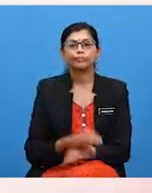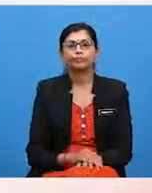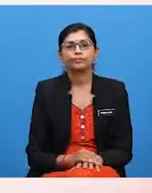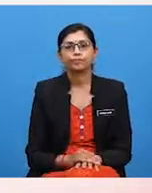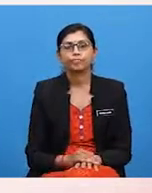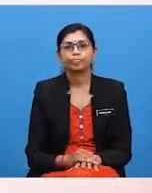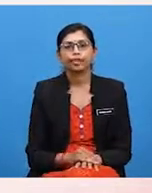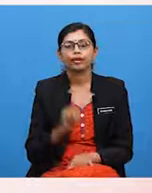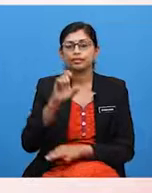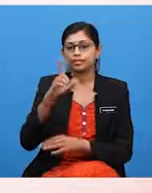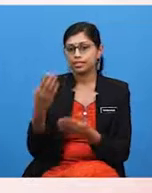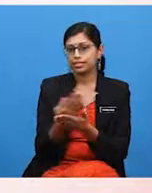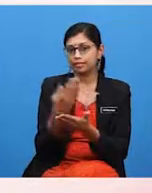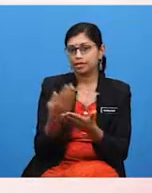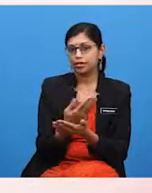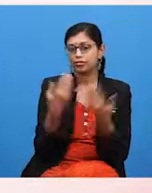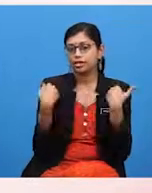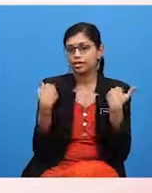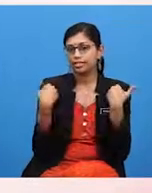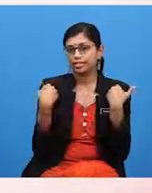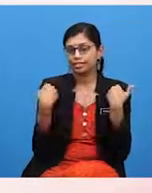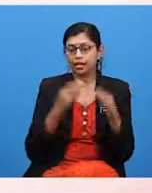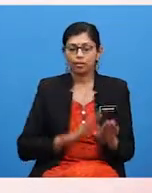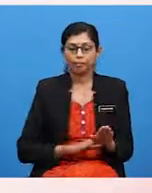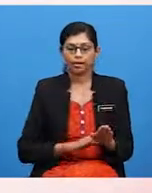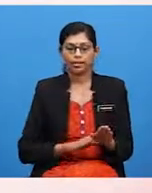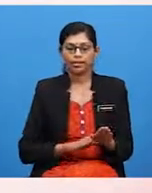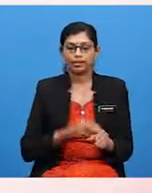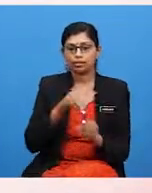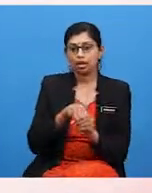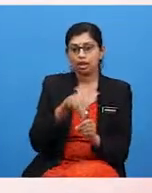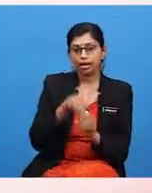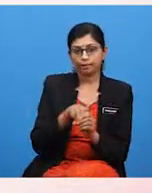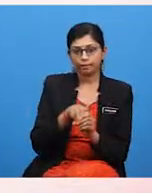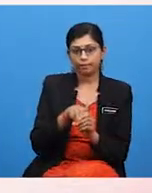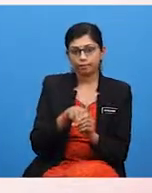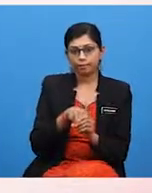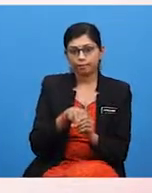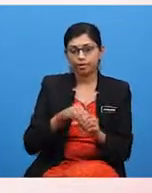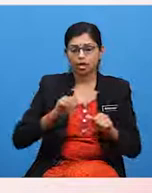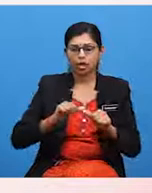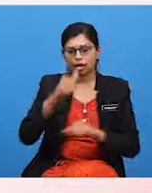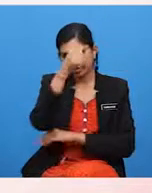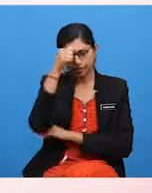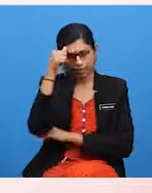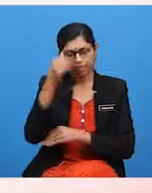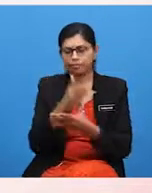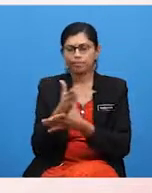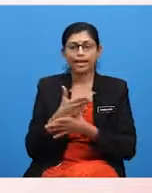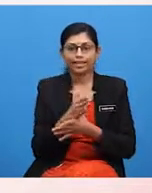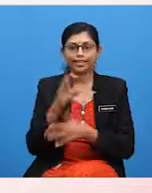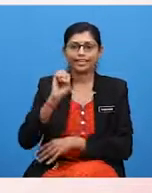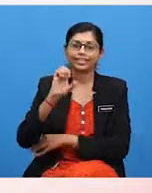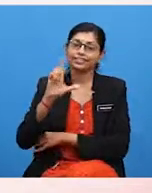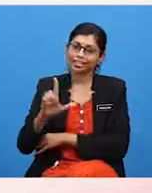baharu yang dihasilkan pada bahagian dalam akibat pembahagian sel